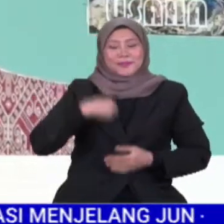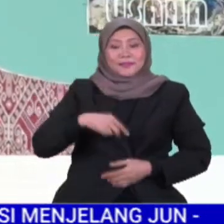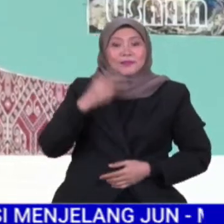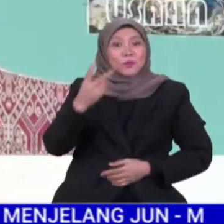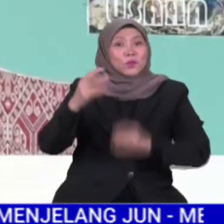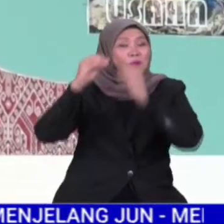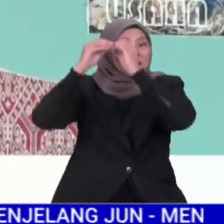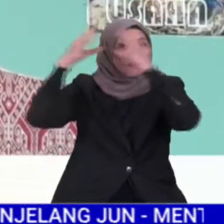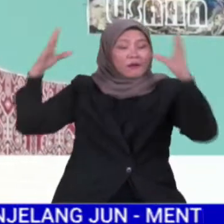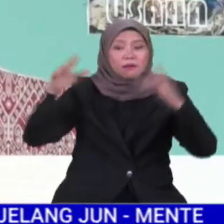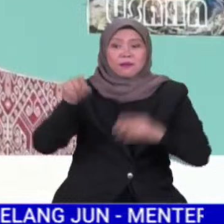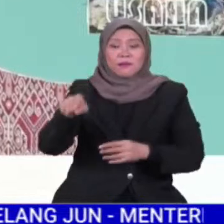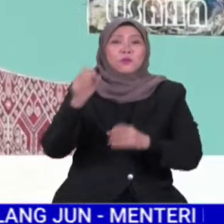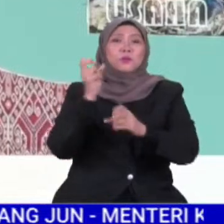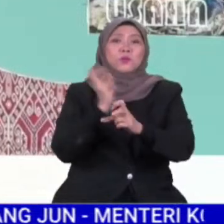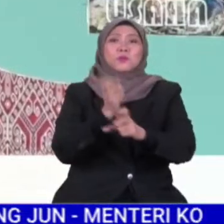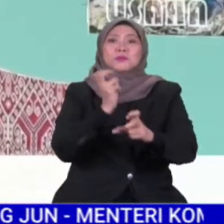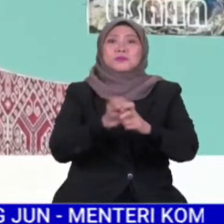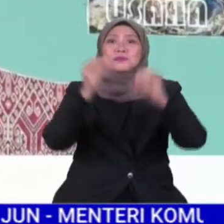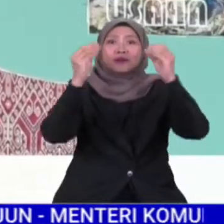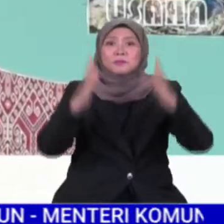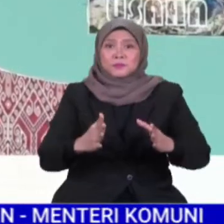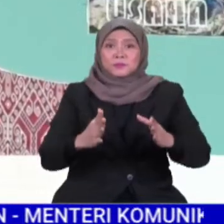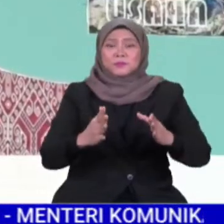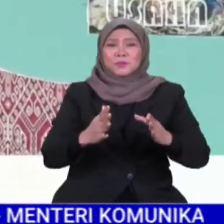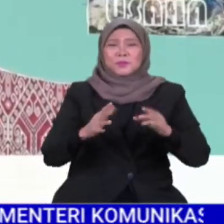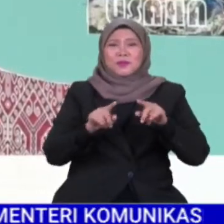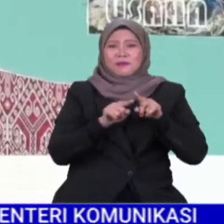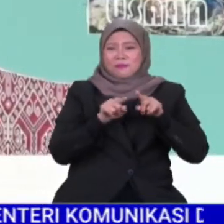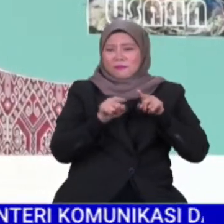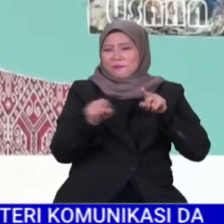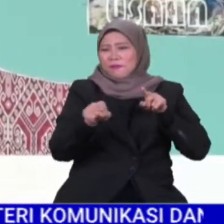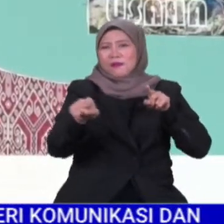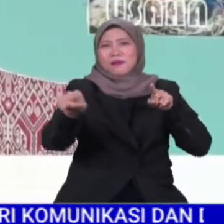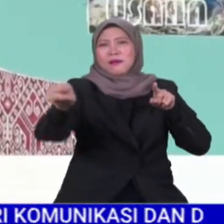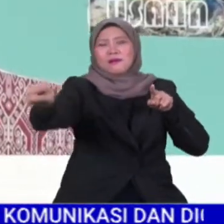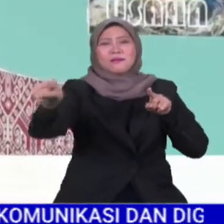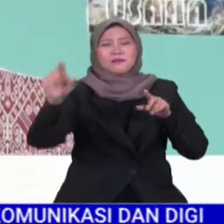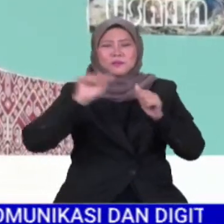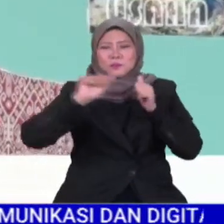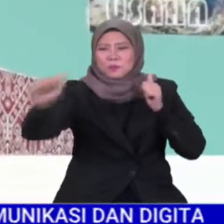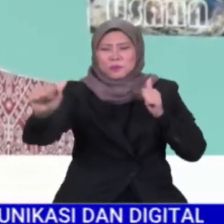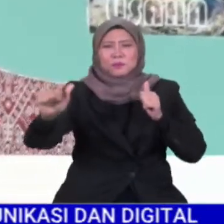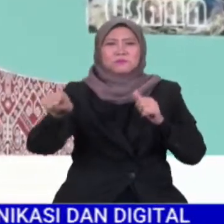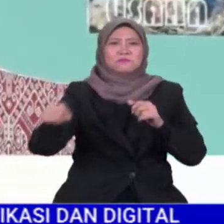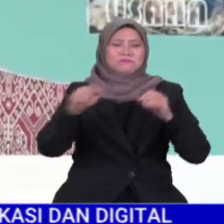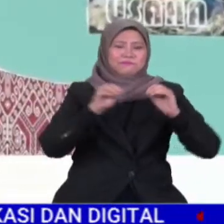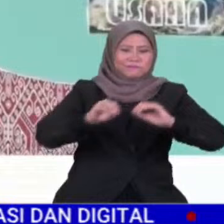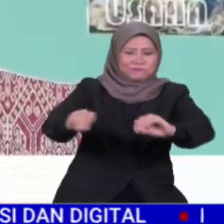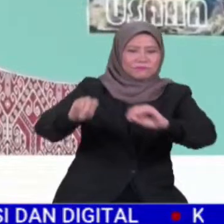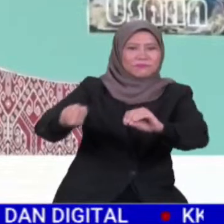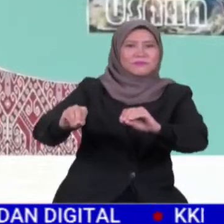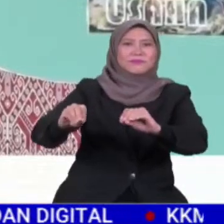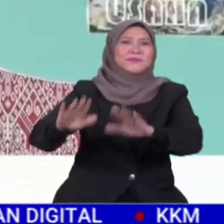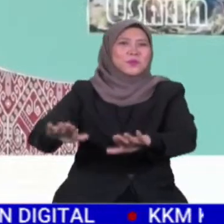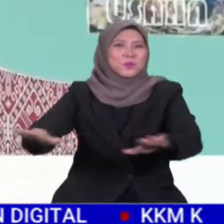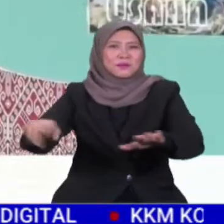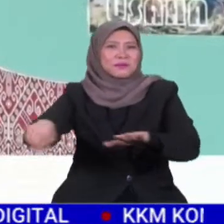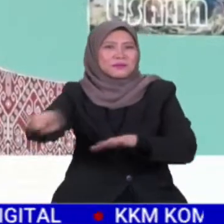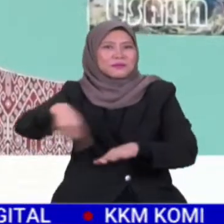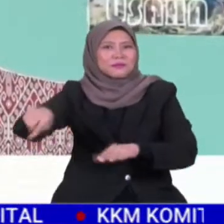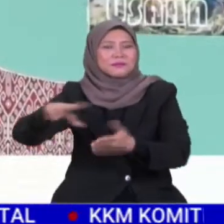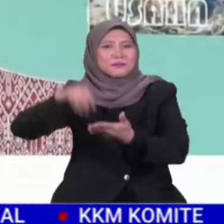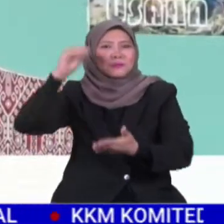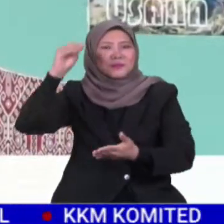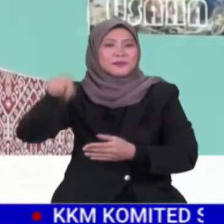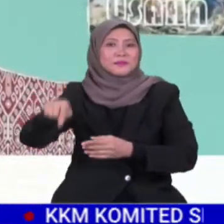membayangkan kesusahan cikgu untuk sampai jauh ke pedalaman untuk mendidik anak bangsa kita yang